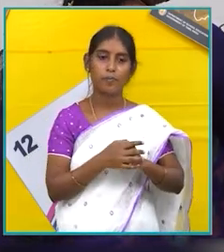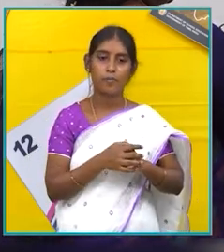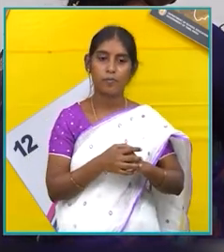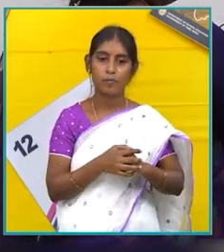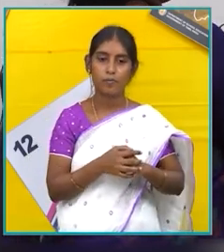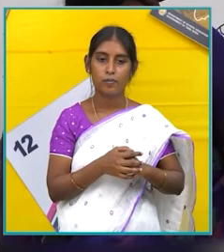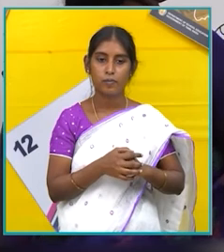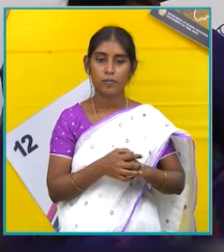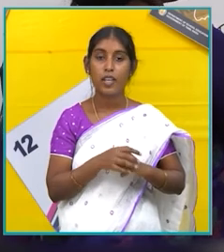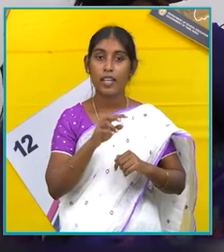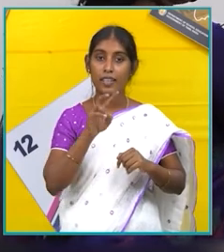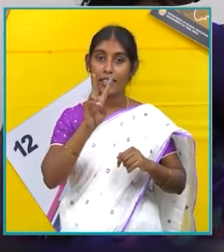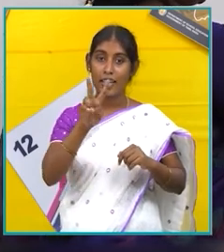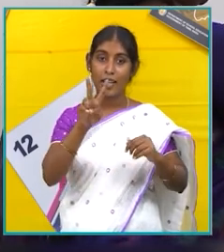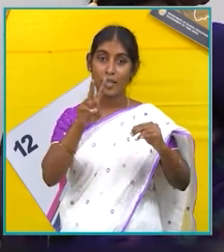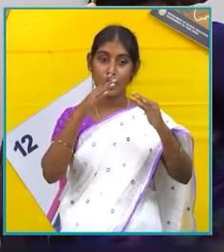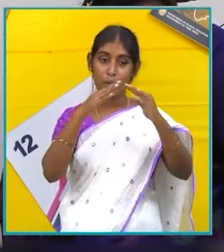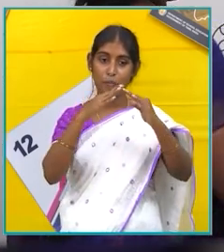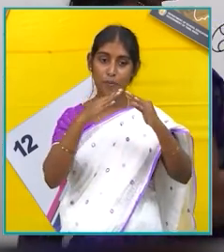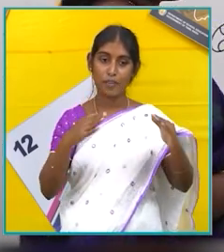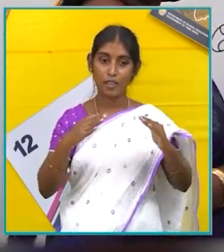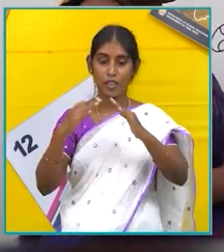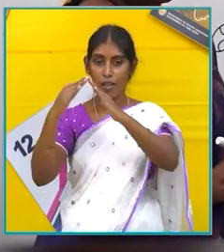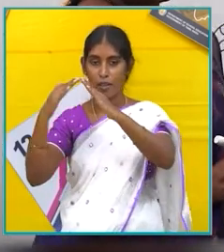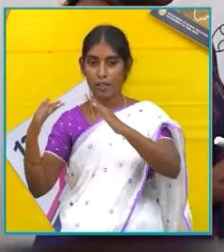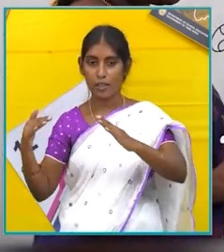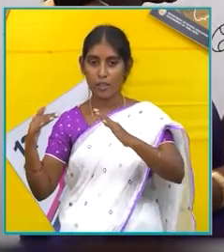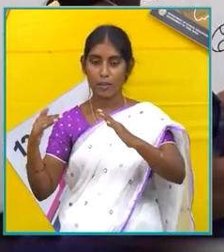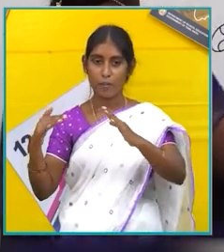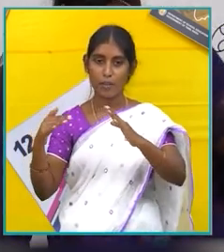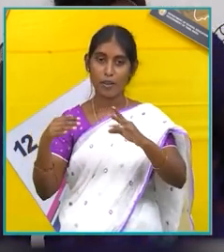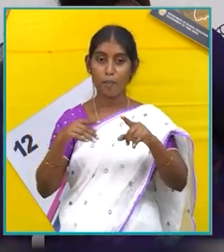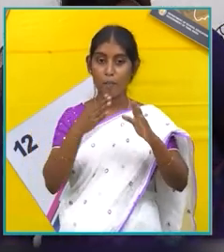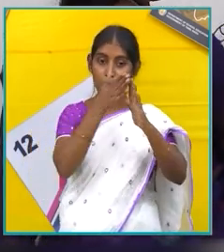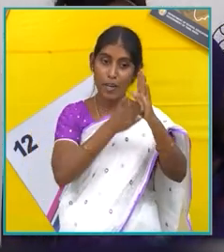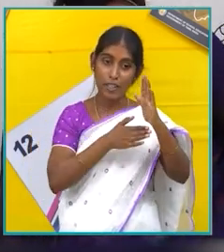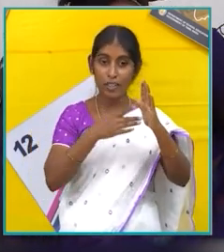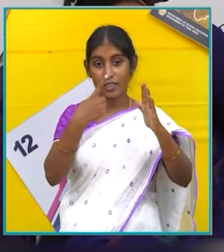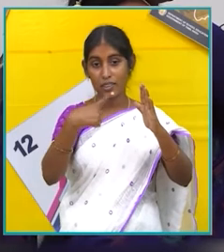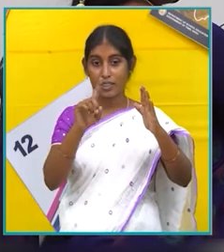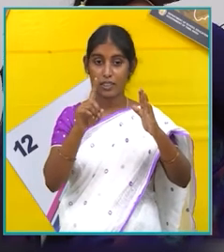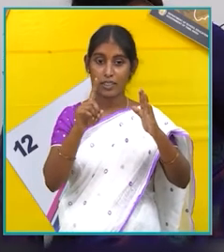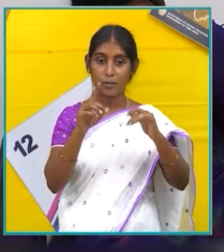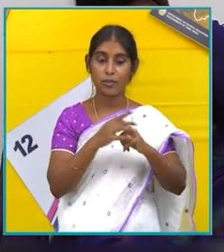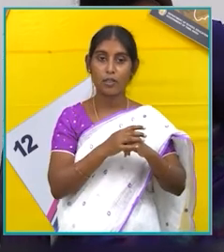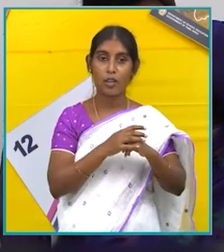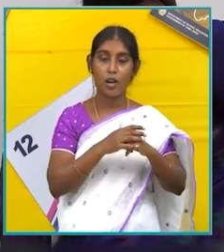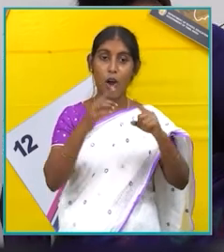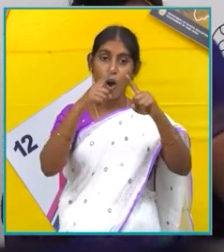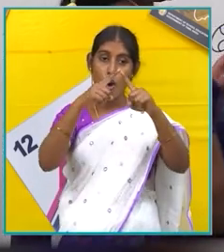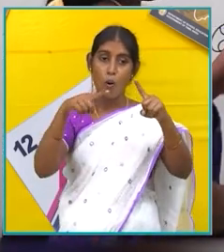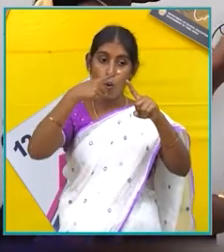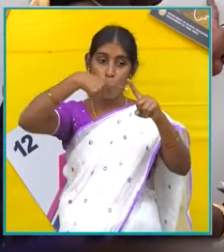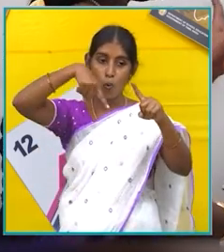இப்போ இந்த ரெண்டு பக்கங்களும் இன்னொரு முக்கோணத்தோட இந்த ரெண்டு பக்கங்களுக்கு சமமா இருக்கு அதே மாதிரி அதோட கோணமும் சமமா